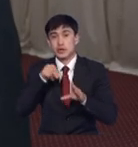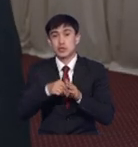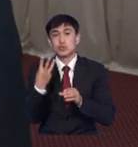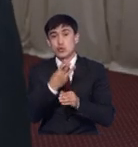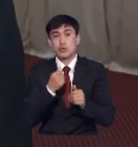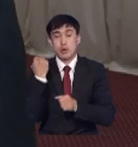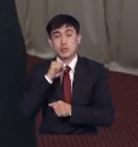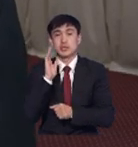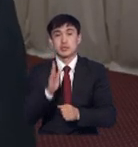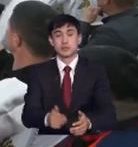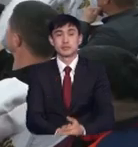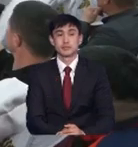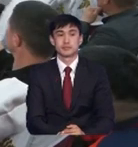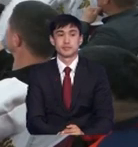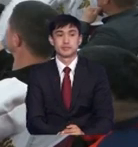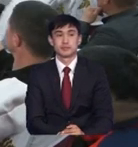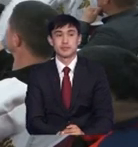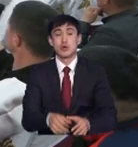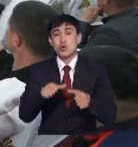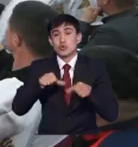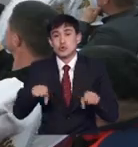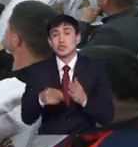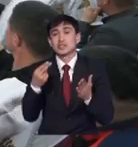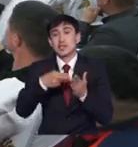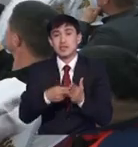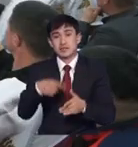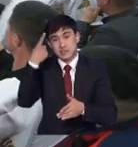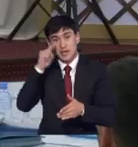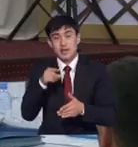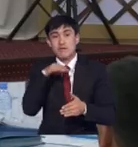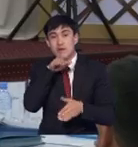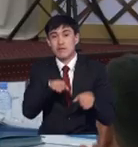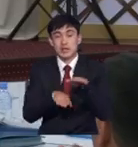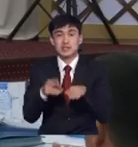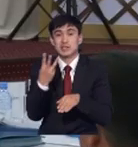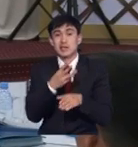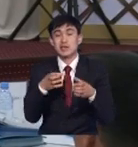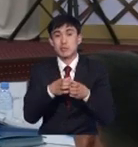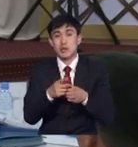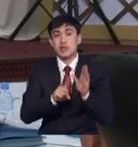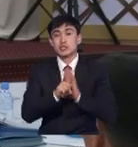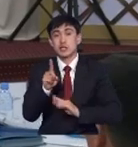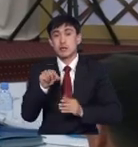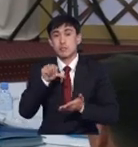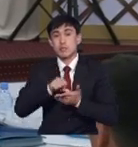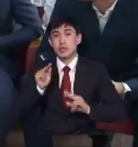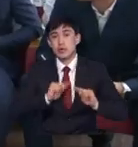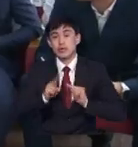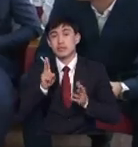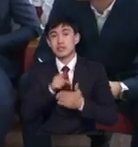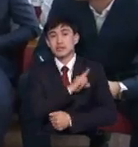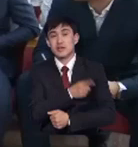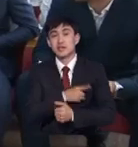тройку Победителей жюри оценивают знания и квалификацию участников три этапа сначала педагоги претендующие на звание